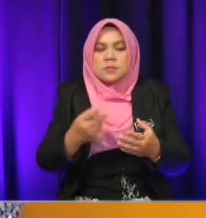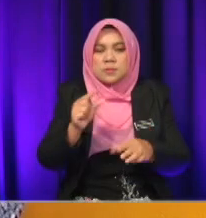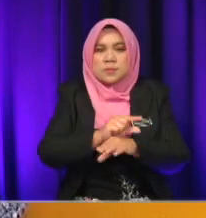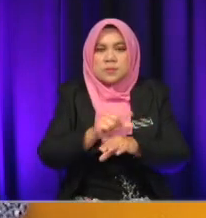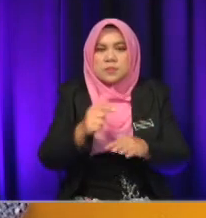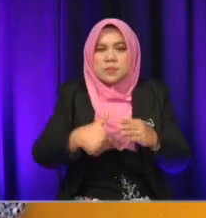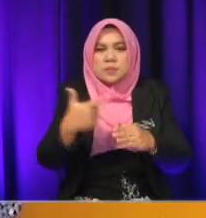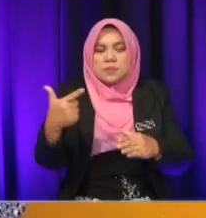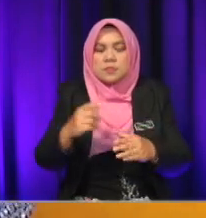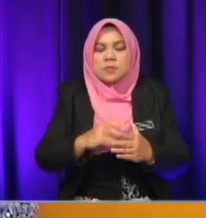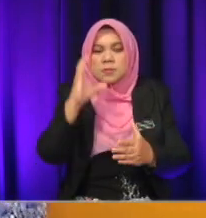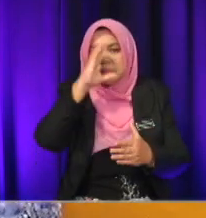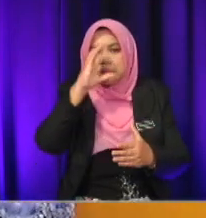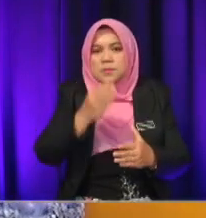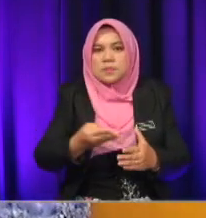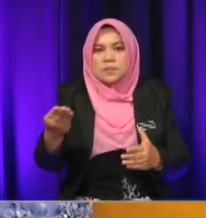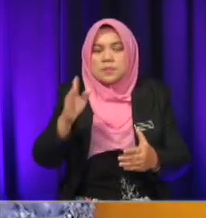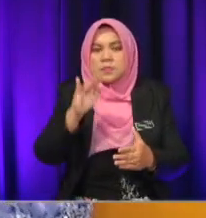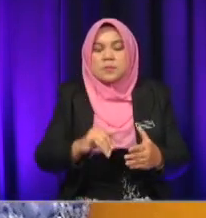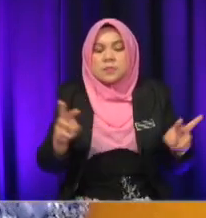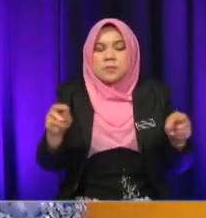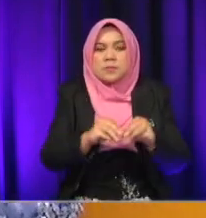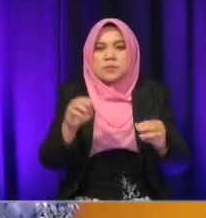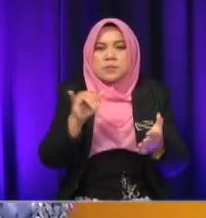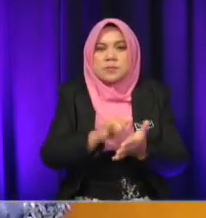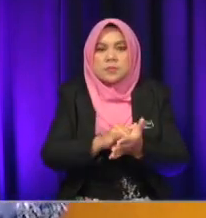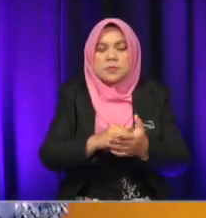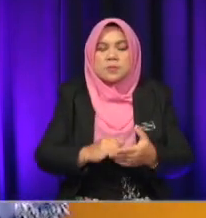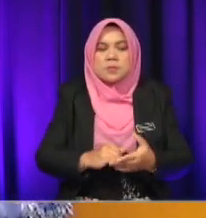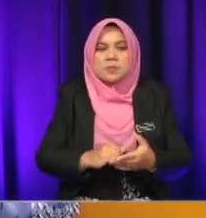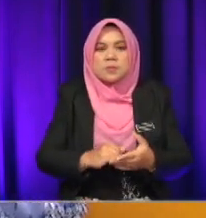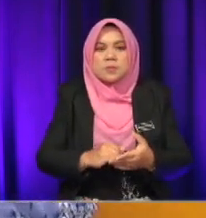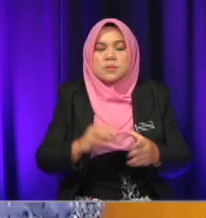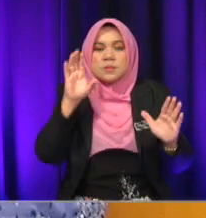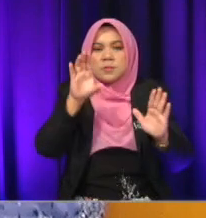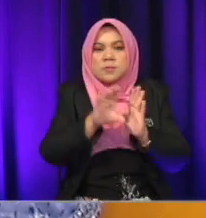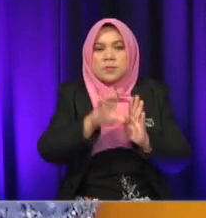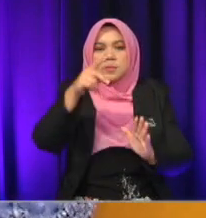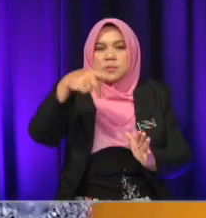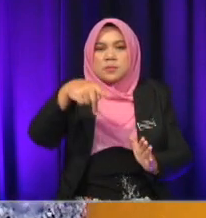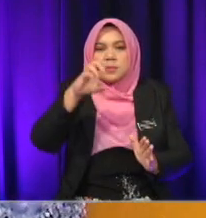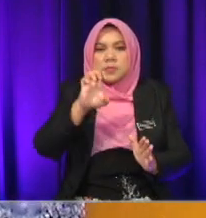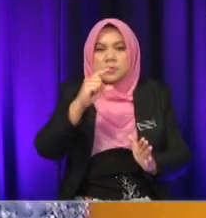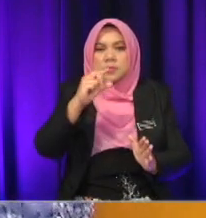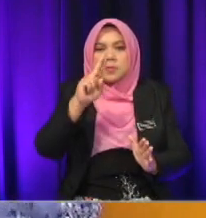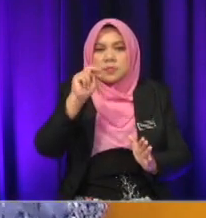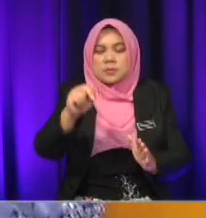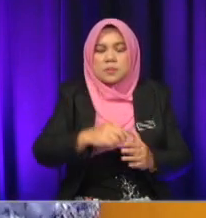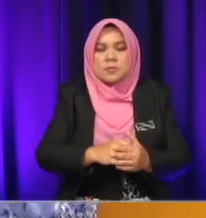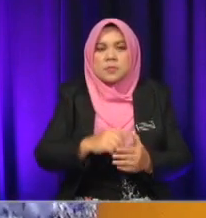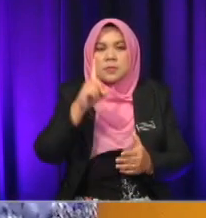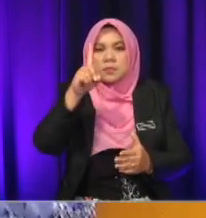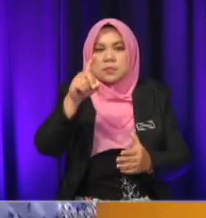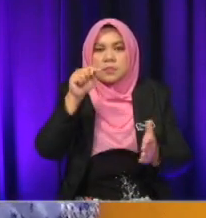di luar sana tercari-cari barang yang sebegitu. Okey. Seterusnya gambar pegun. Gambar pegun ni digunakan sebagai satu titik